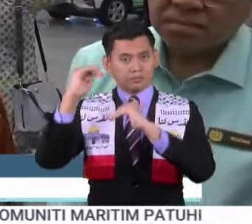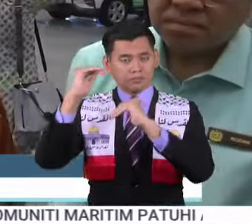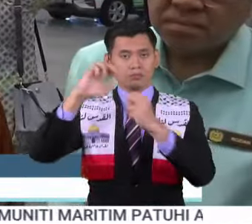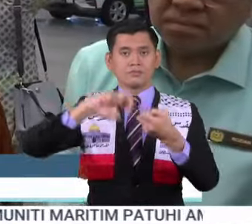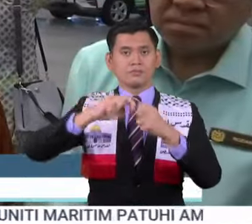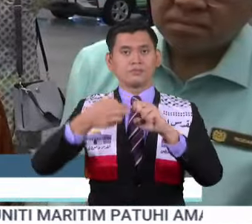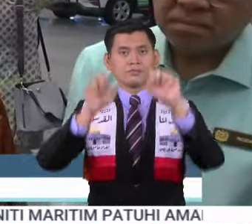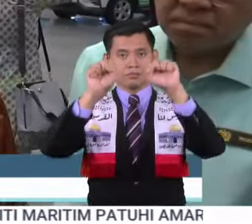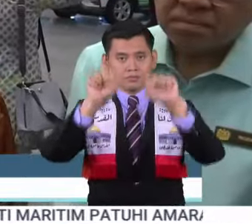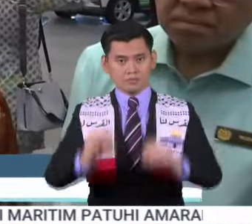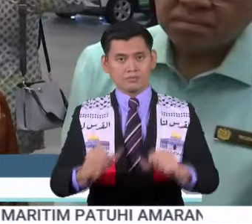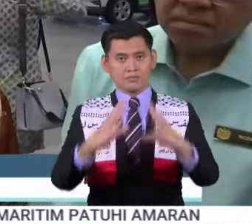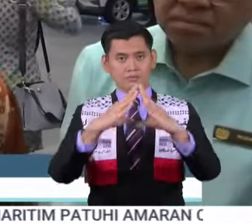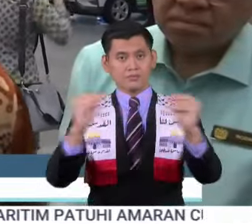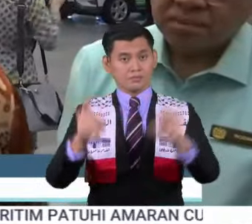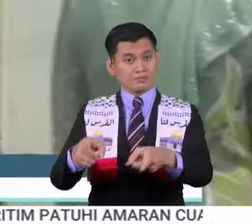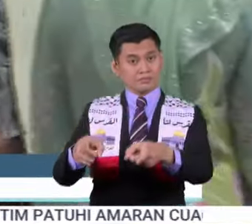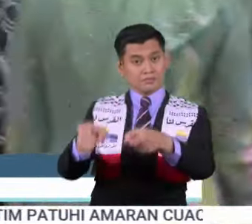diselesaikan.